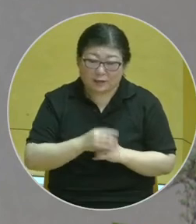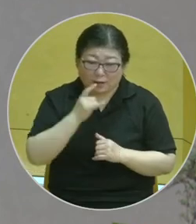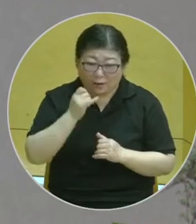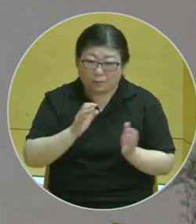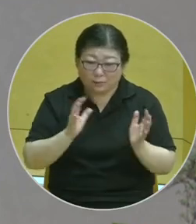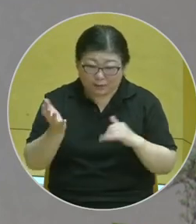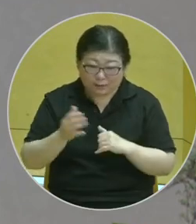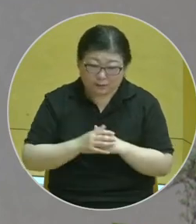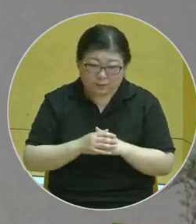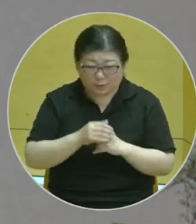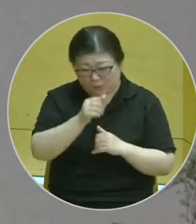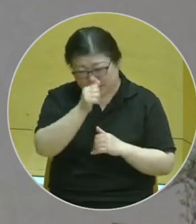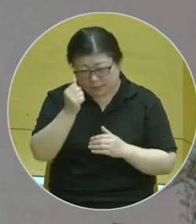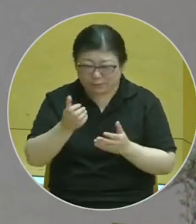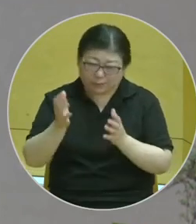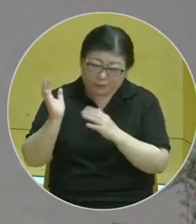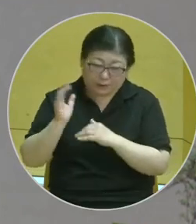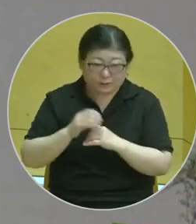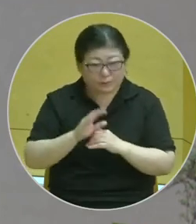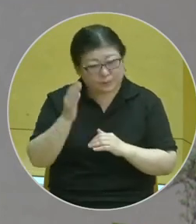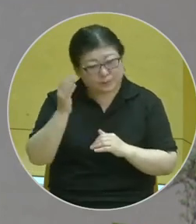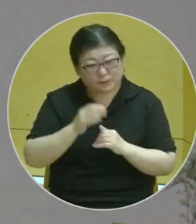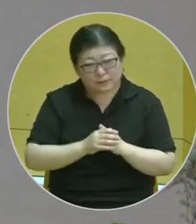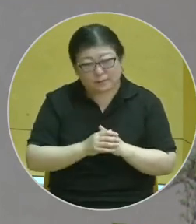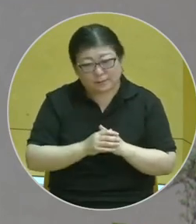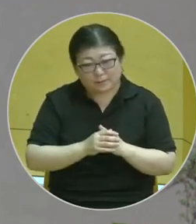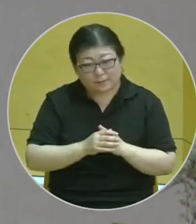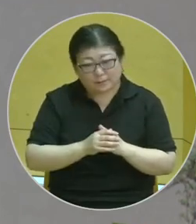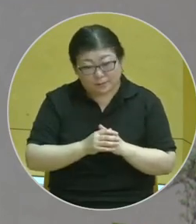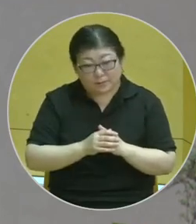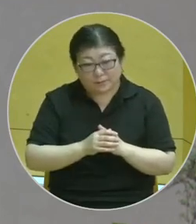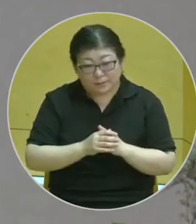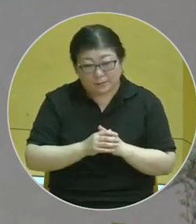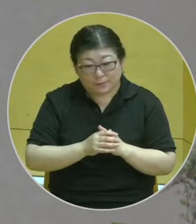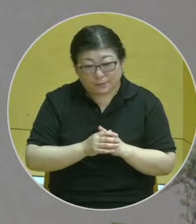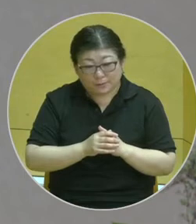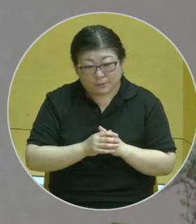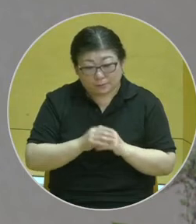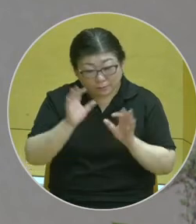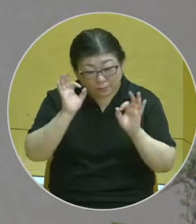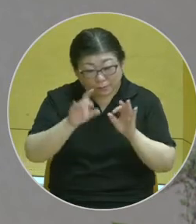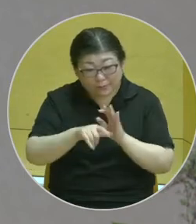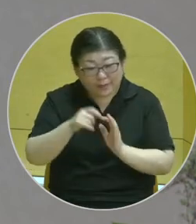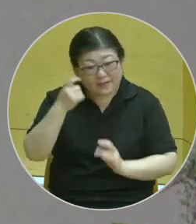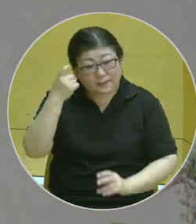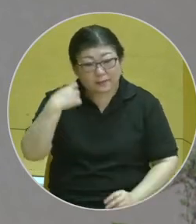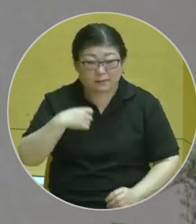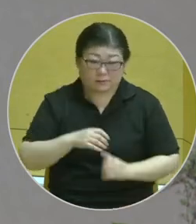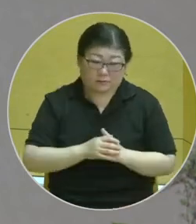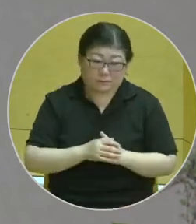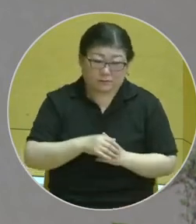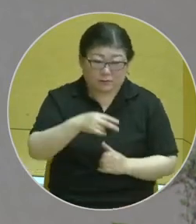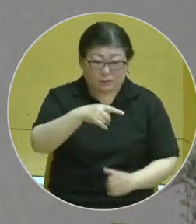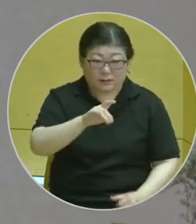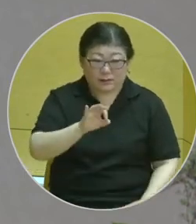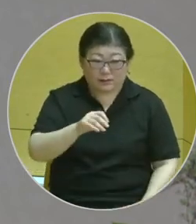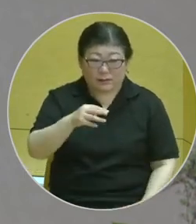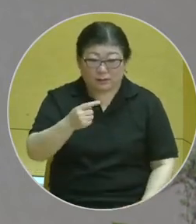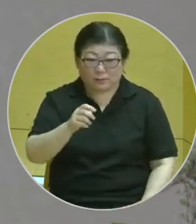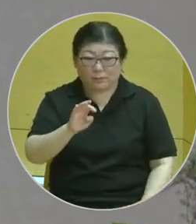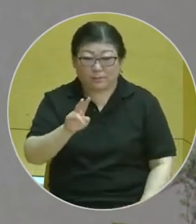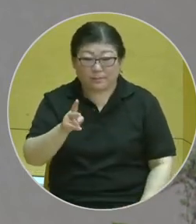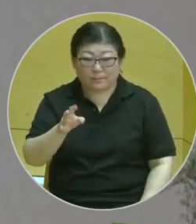들 돌아가면서 가라앉 있어 느끼는 거예요 생로병사 가 우리가 살아가는 삶이지만 살다가